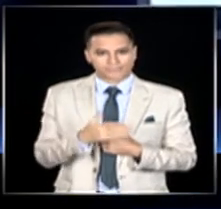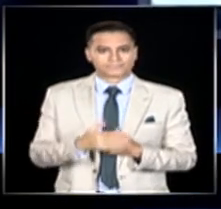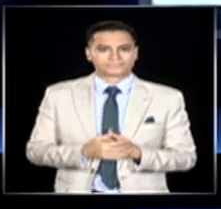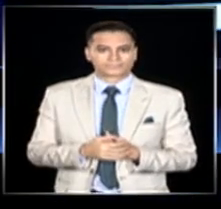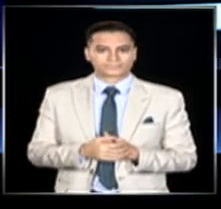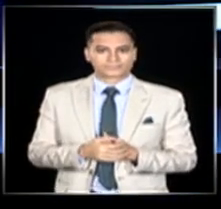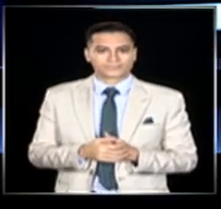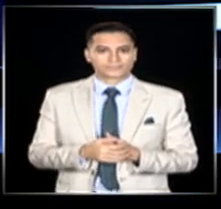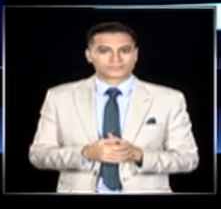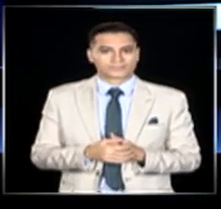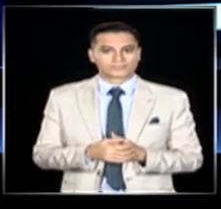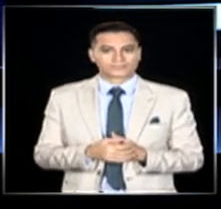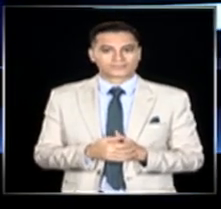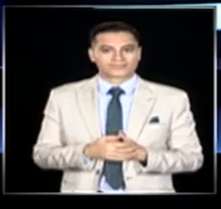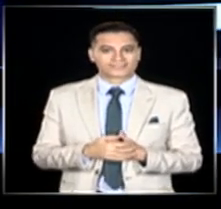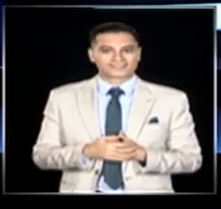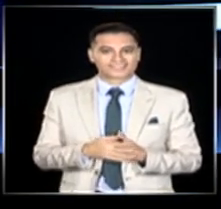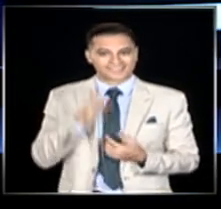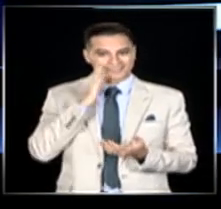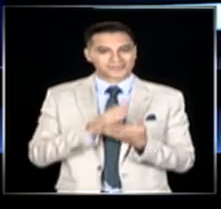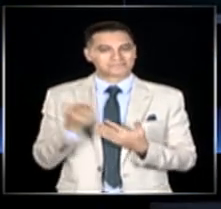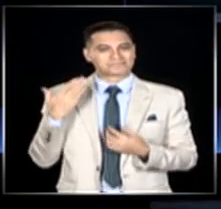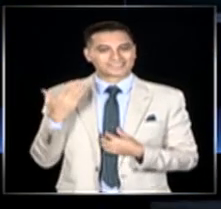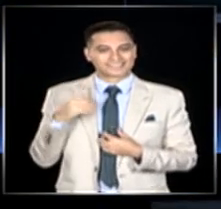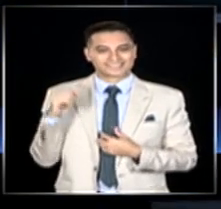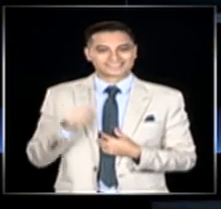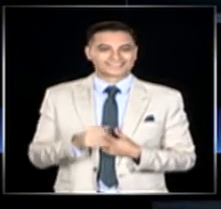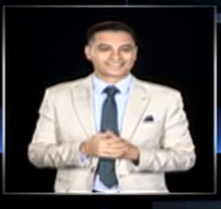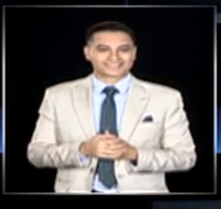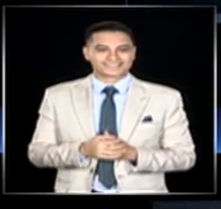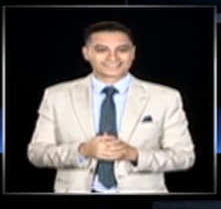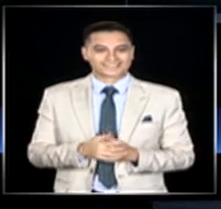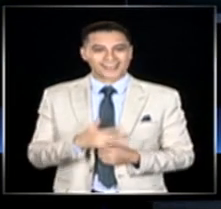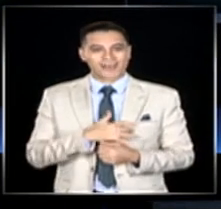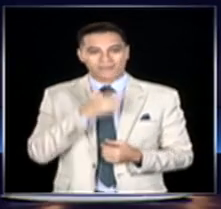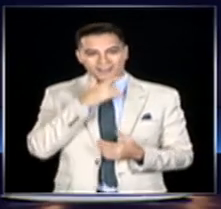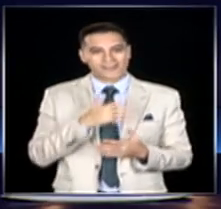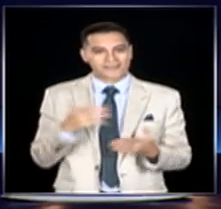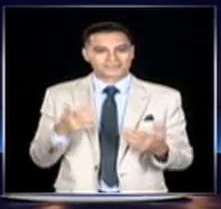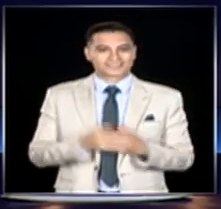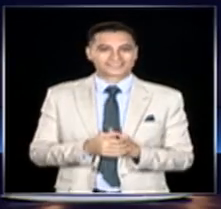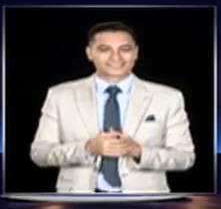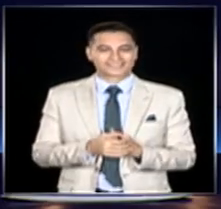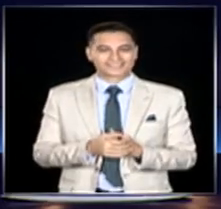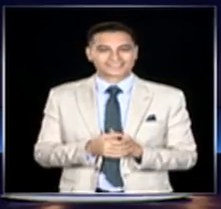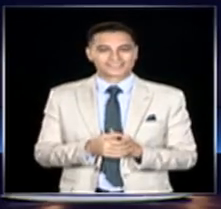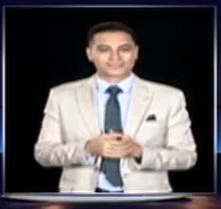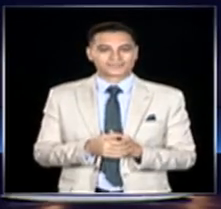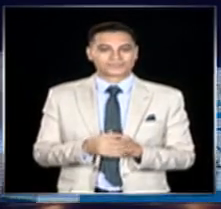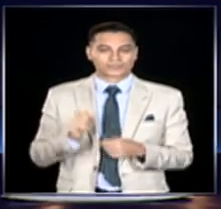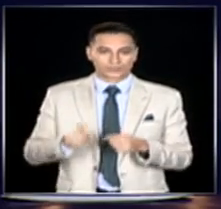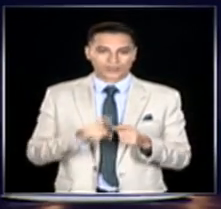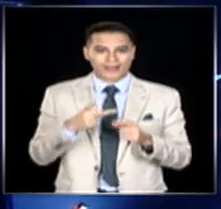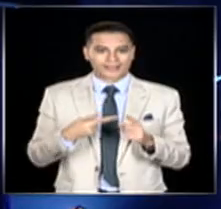سمحتي في العشر نقط دلوقتي؟ لا من بدني مسامحة عادي. والله طب كويس. شفتي قلبها طلع أبيض. هدف بلا مقابل.